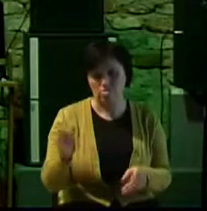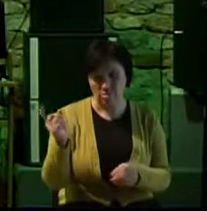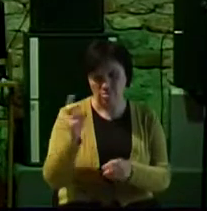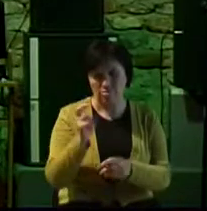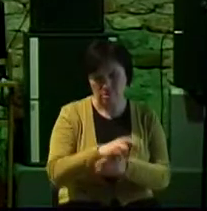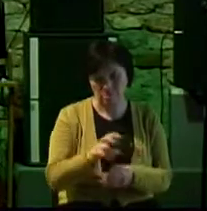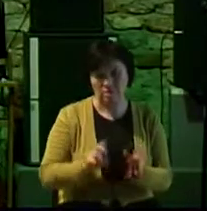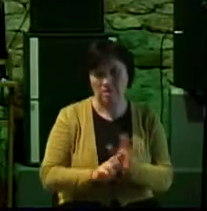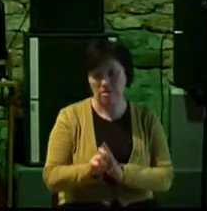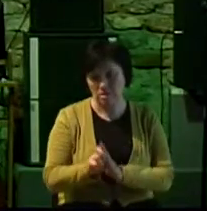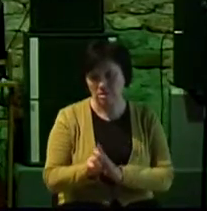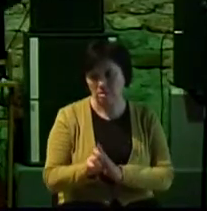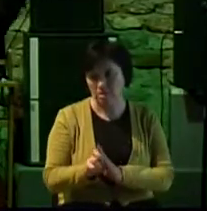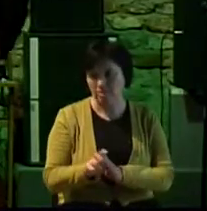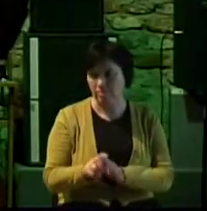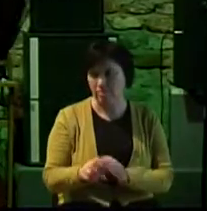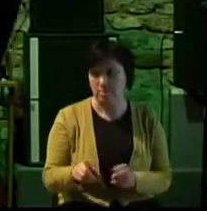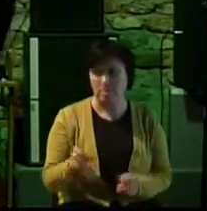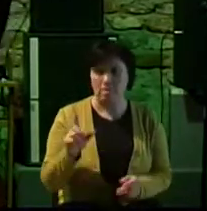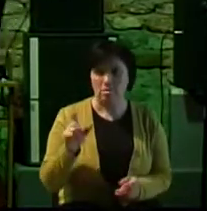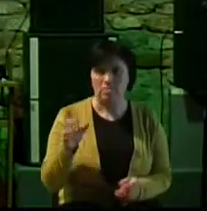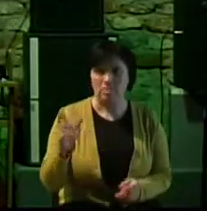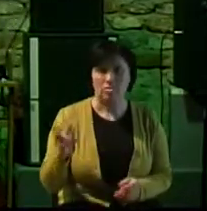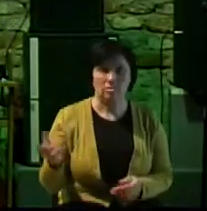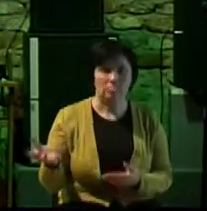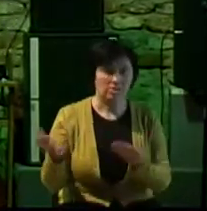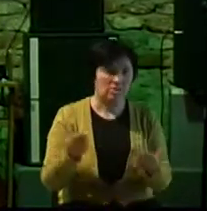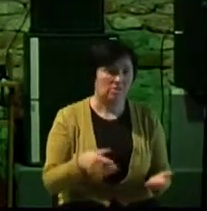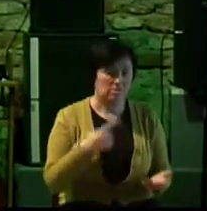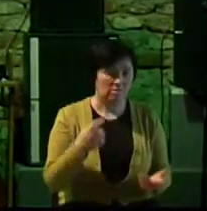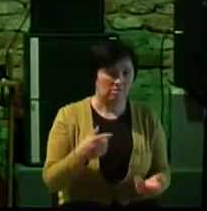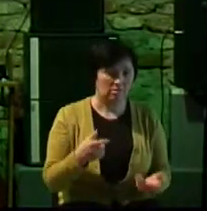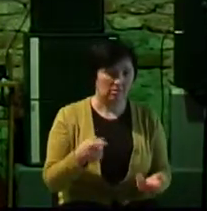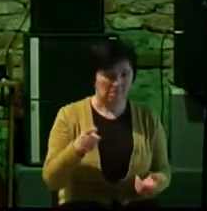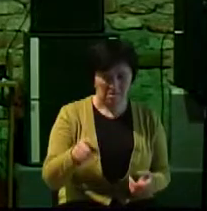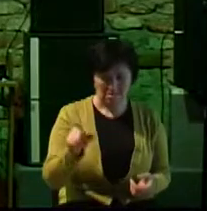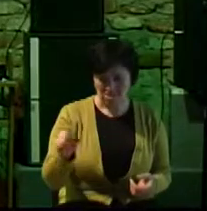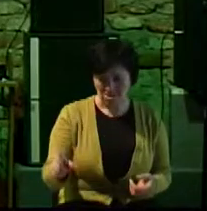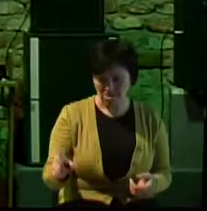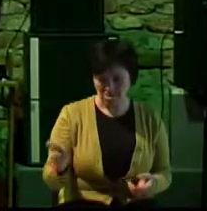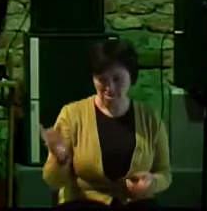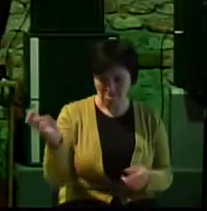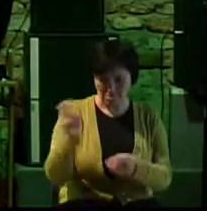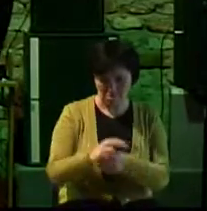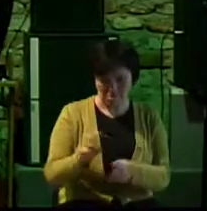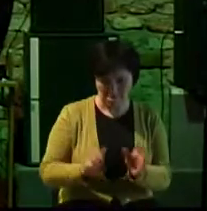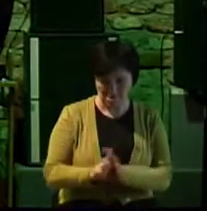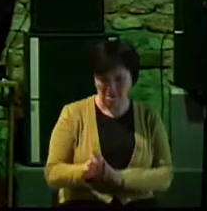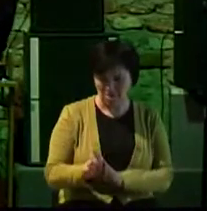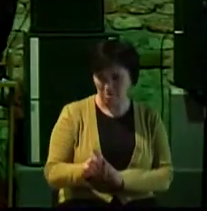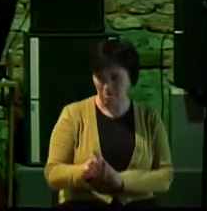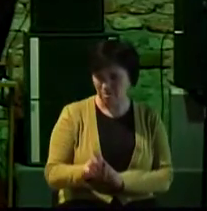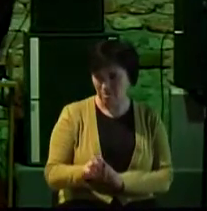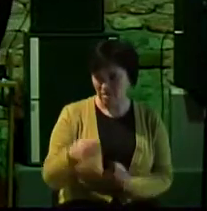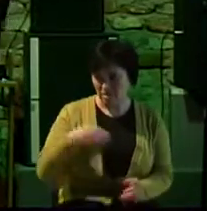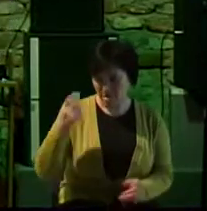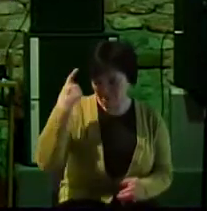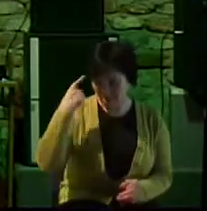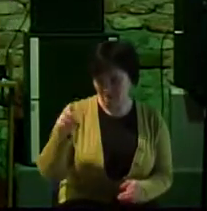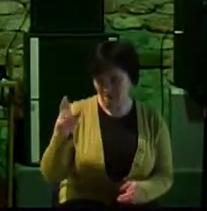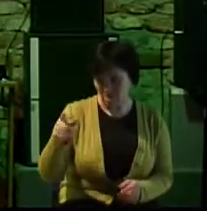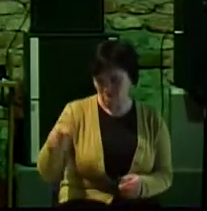эту церковь. И тогда этот приглашенный говорит, послушай, этот человек ходит в церковь? Да я